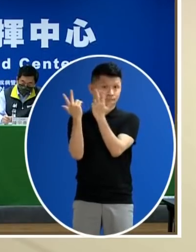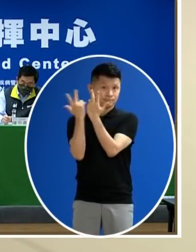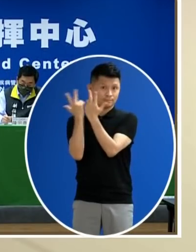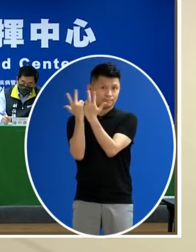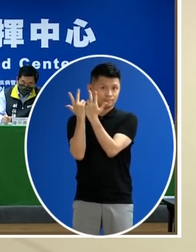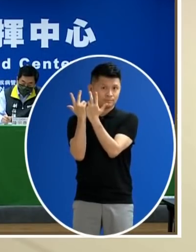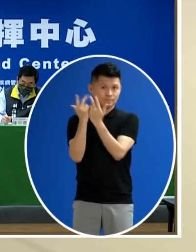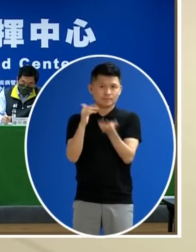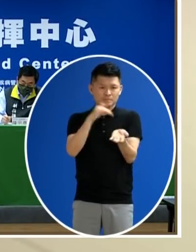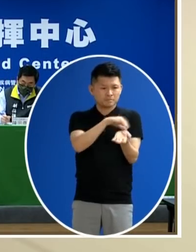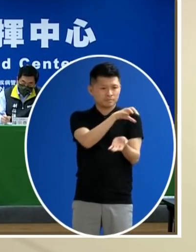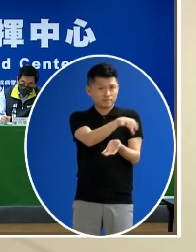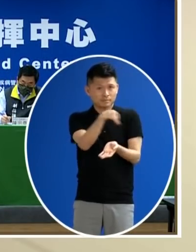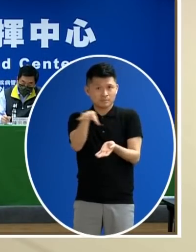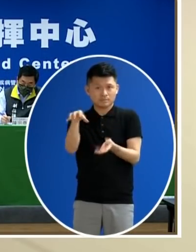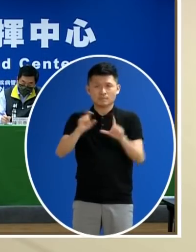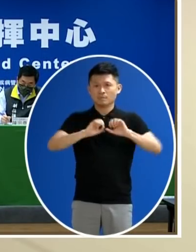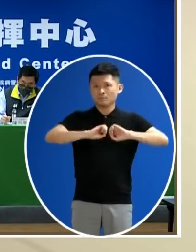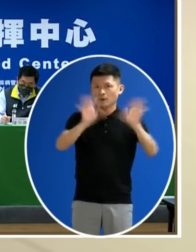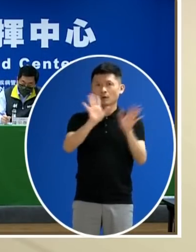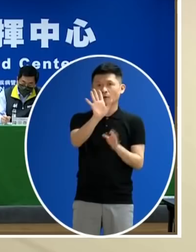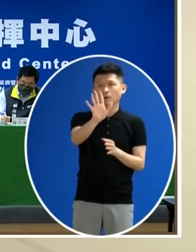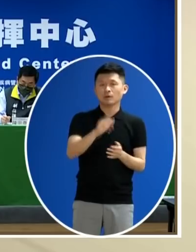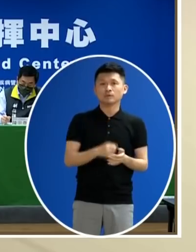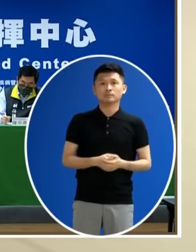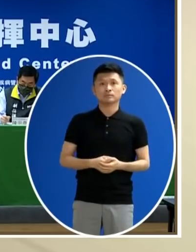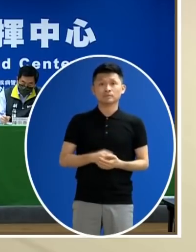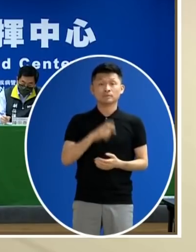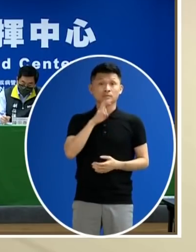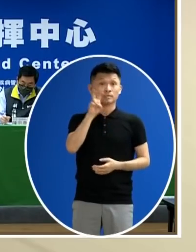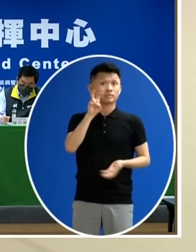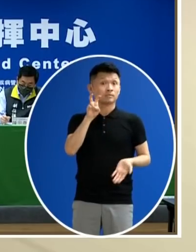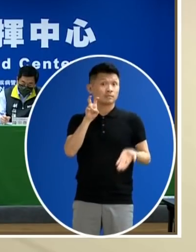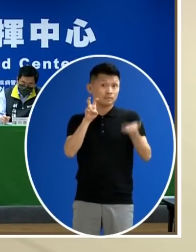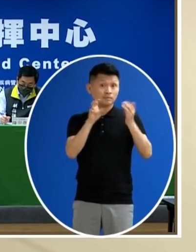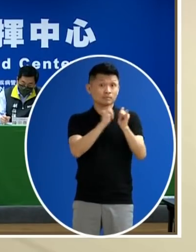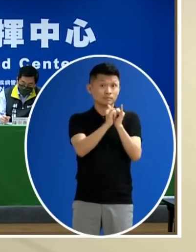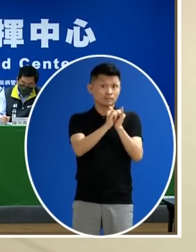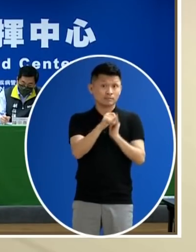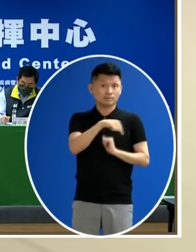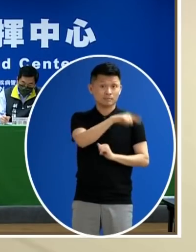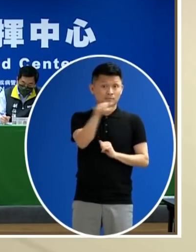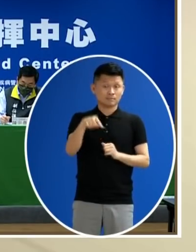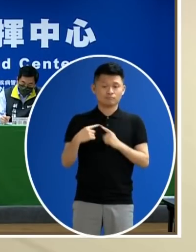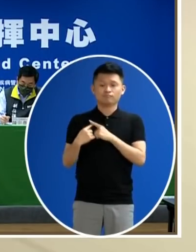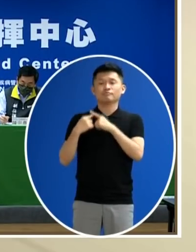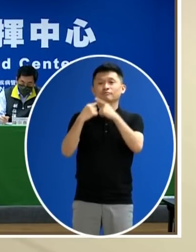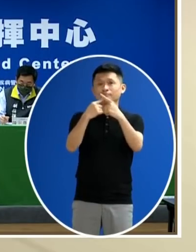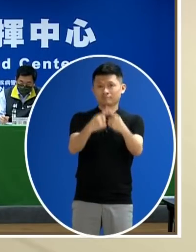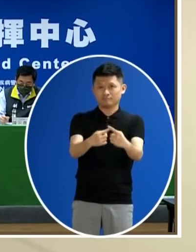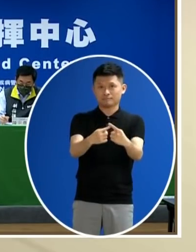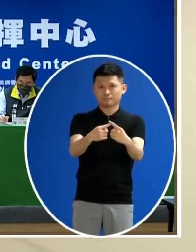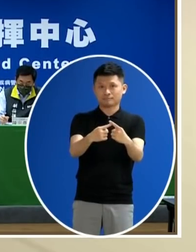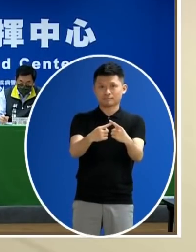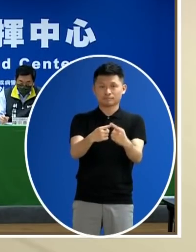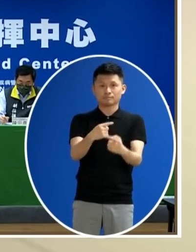北有一些诊所都在做公告，表示说20岁以上的民众可以直接到现场接种高端疫苗，